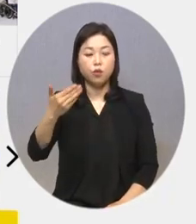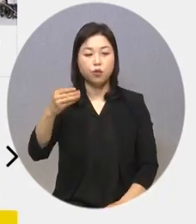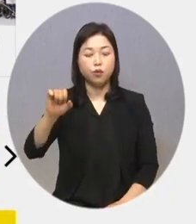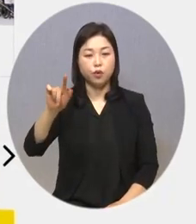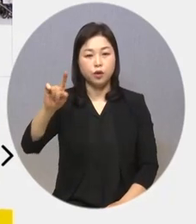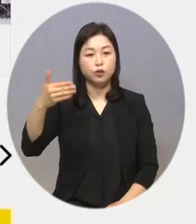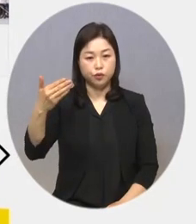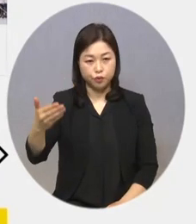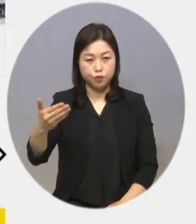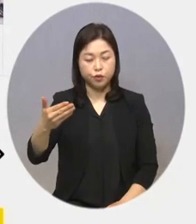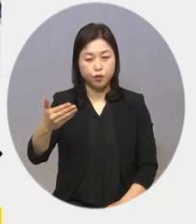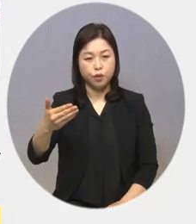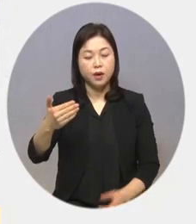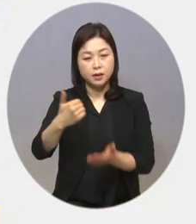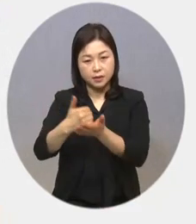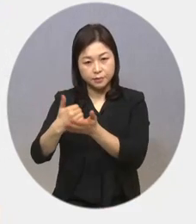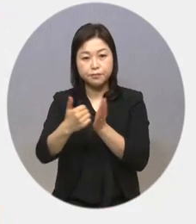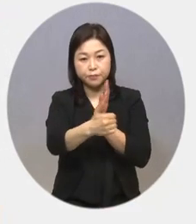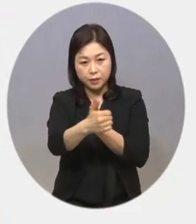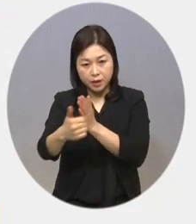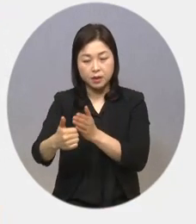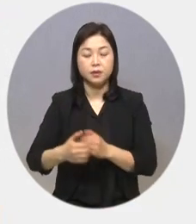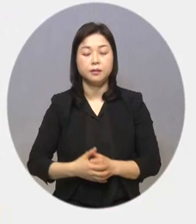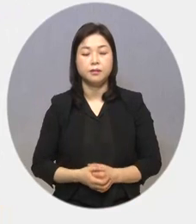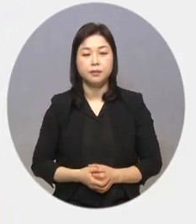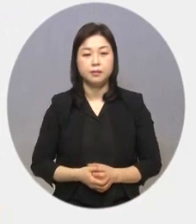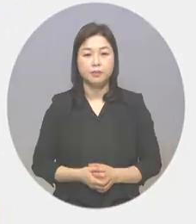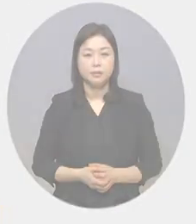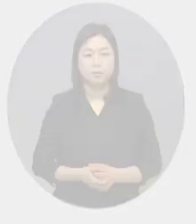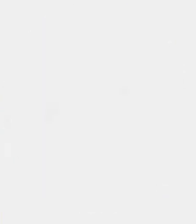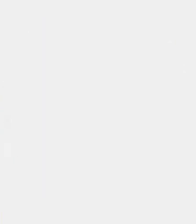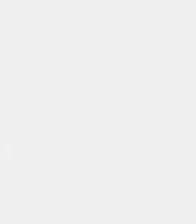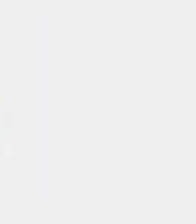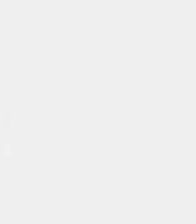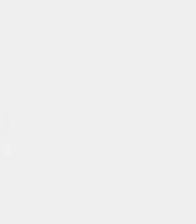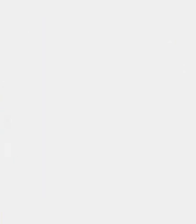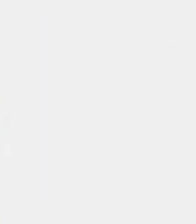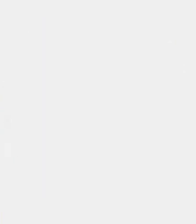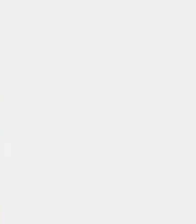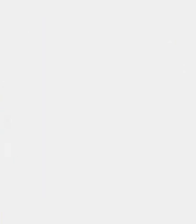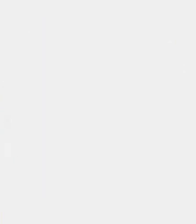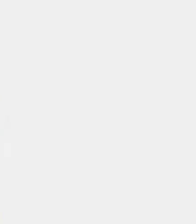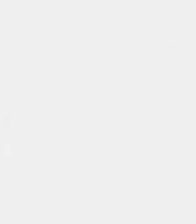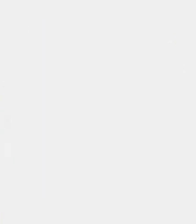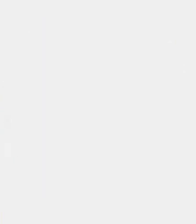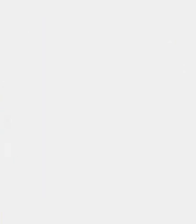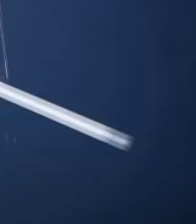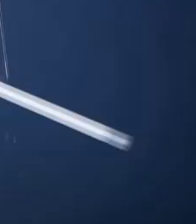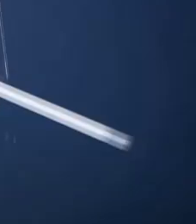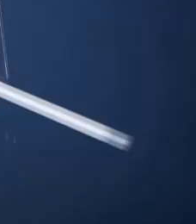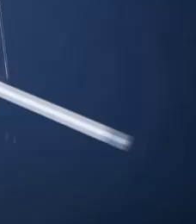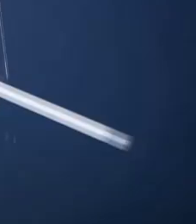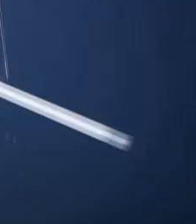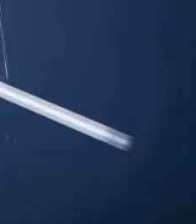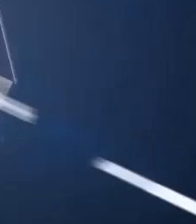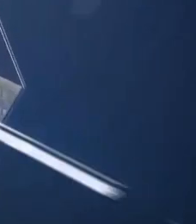전화번호 02-2655-9519로 많은 제보 바랍니다.